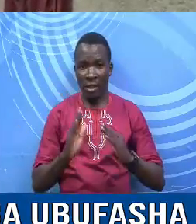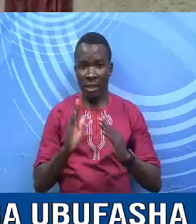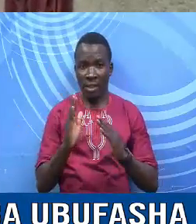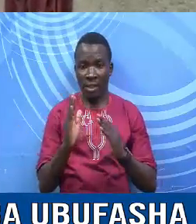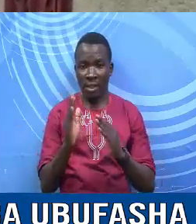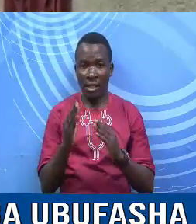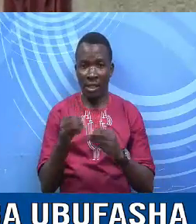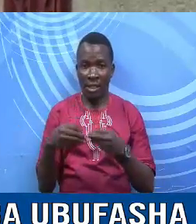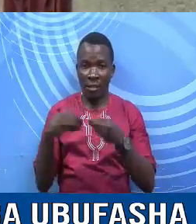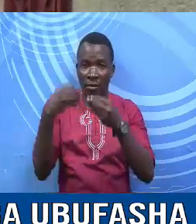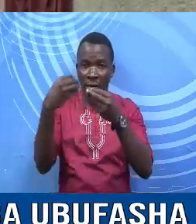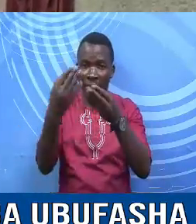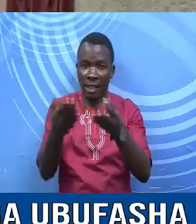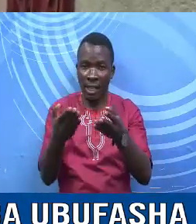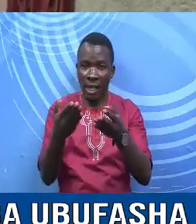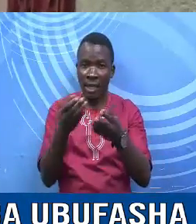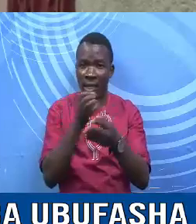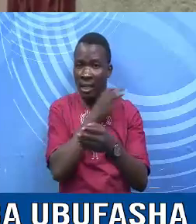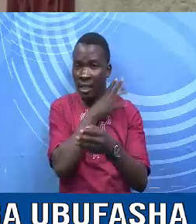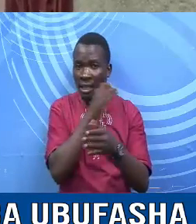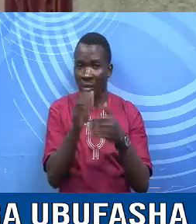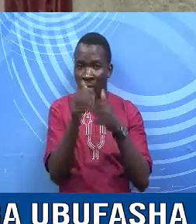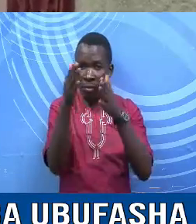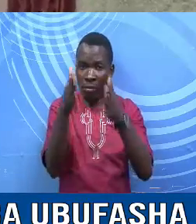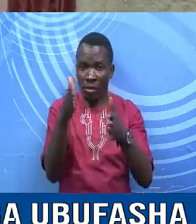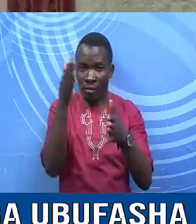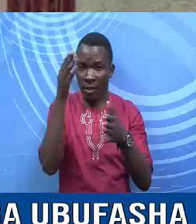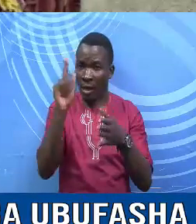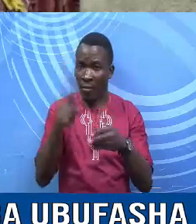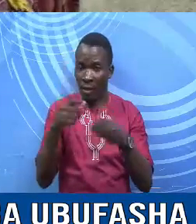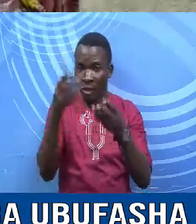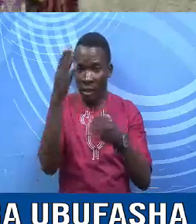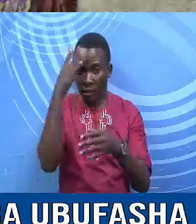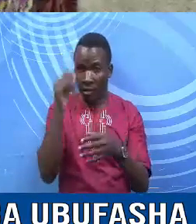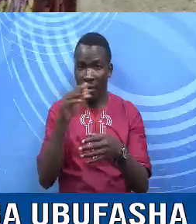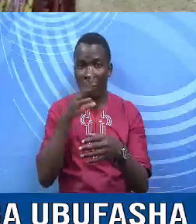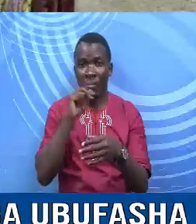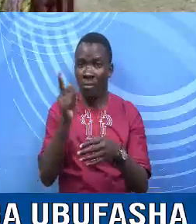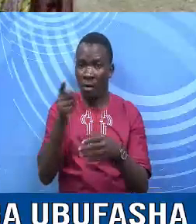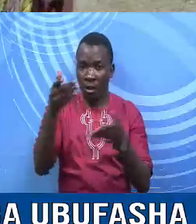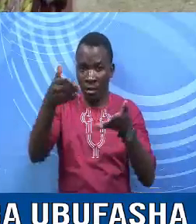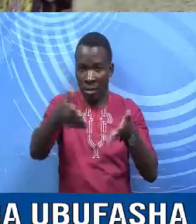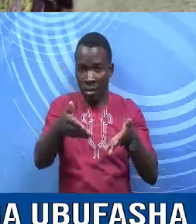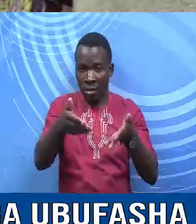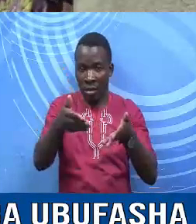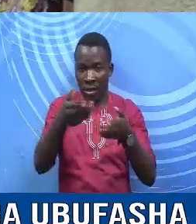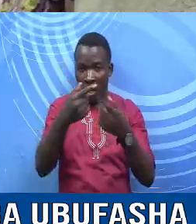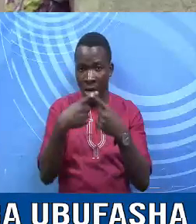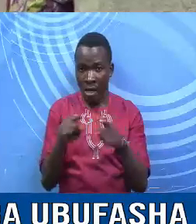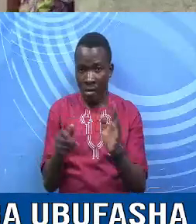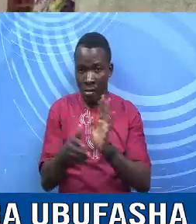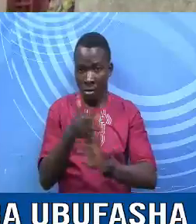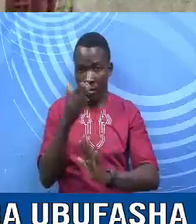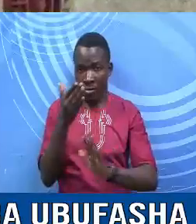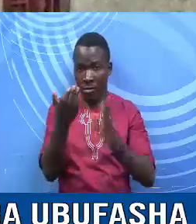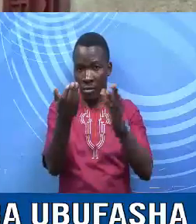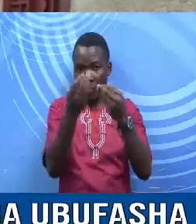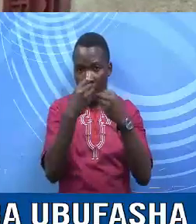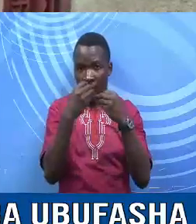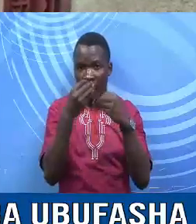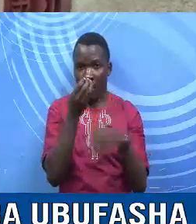bitanga ikirego ku buyobozi iyo ntago nagitanze ko n'ubundi nawe uri ina icyifuzo mfite ni uko mwaduhereza ibyo kujya